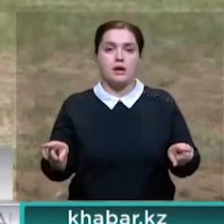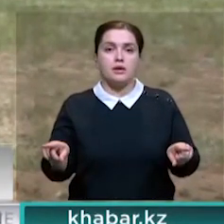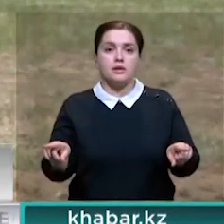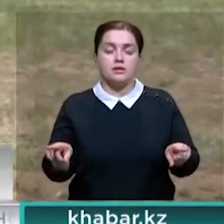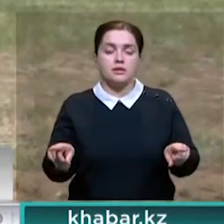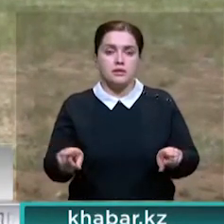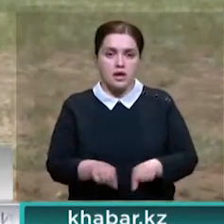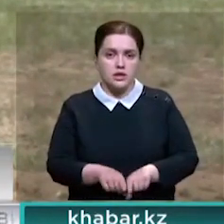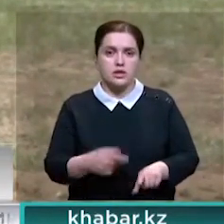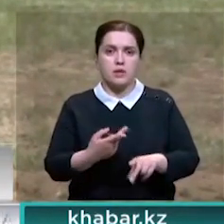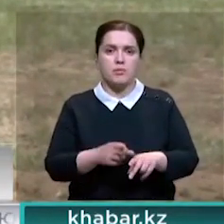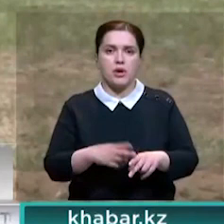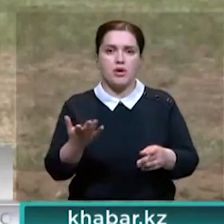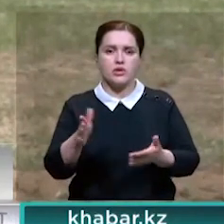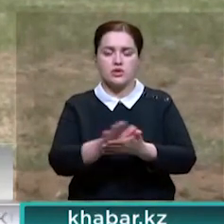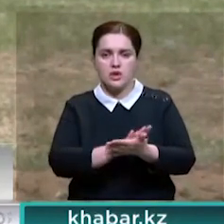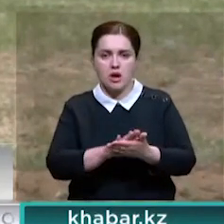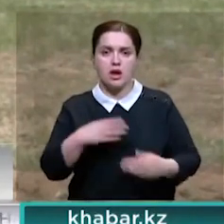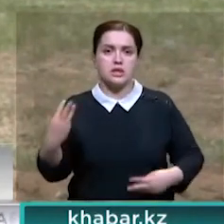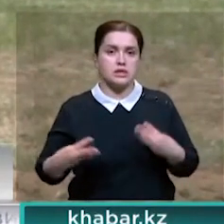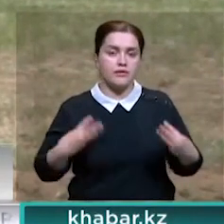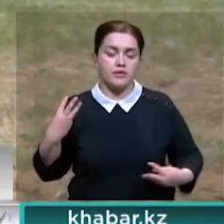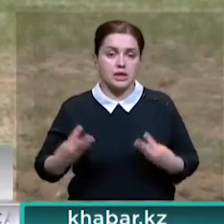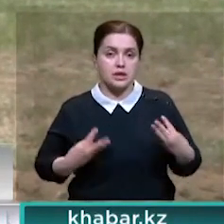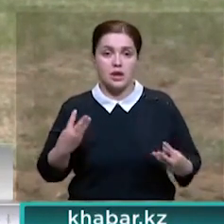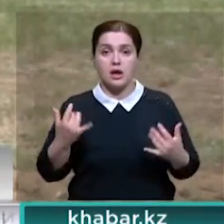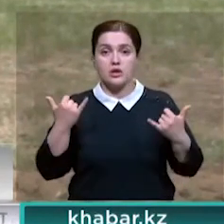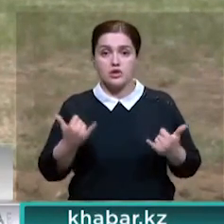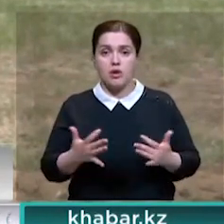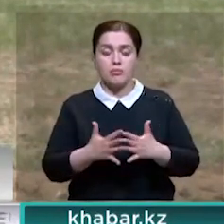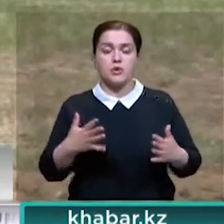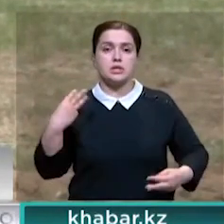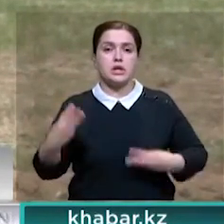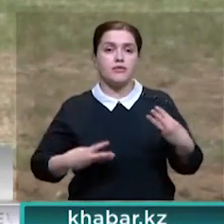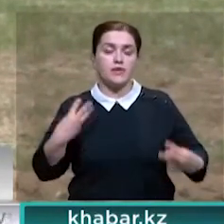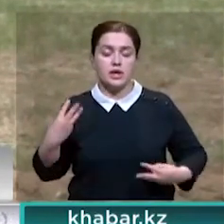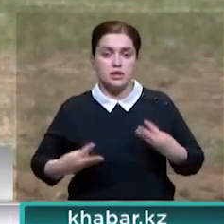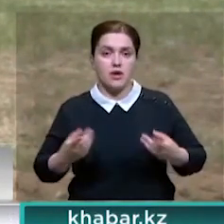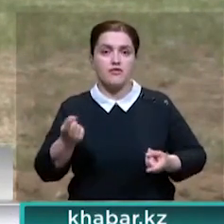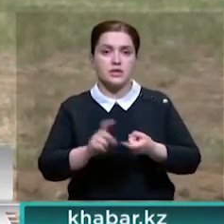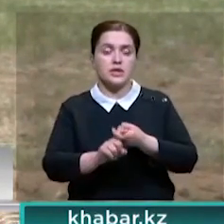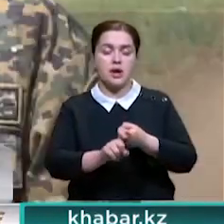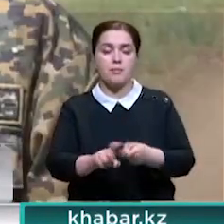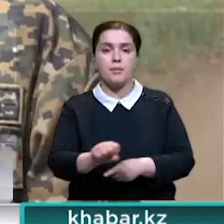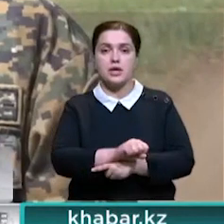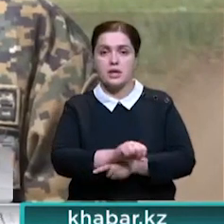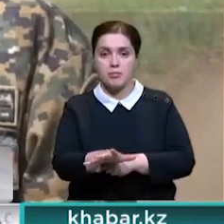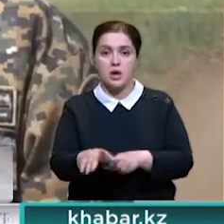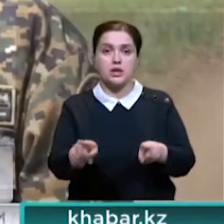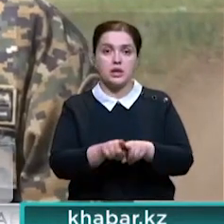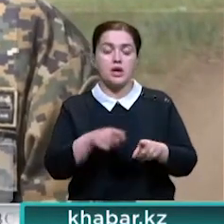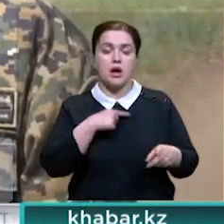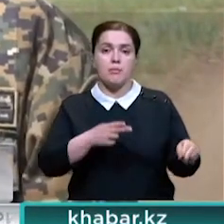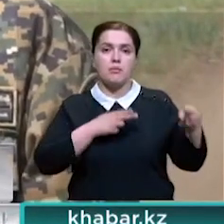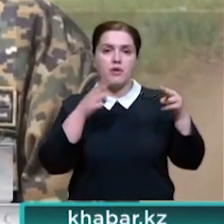проведение дегазации, дезактивации, дезинфекции. Сейчас в основном дезинфекции в связи с пандемией. Такие выезды у